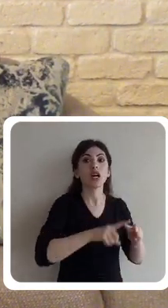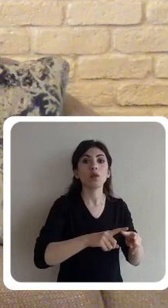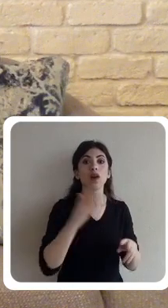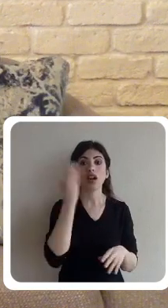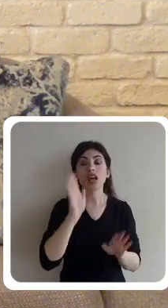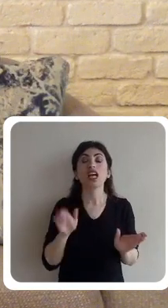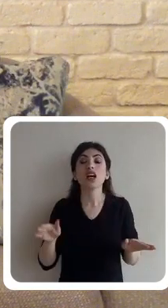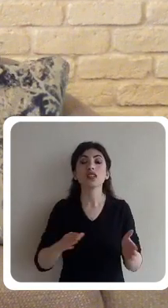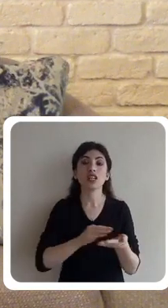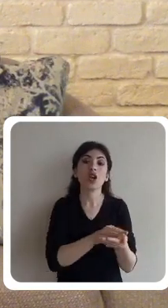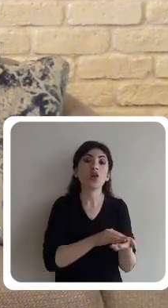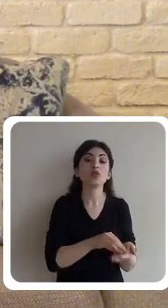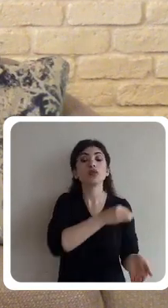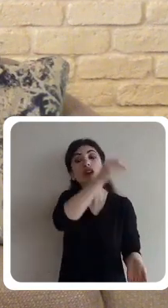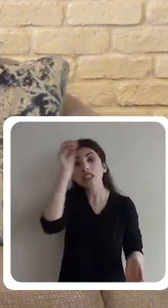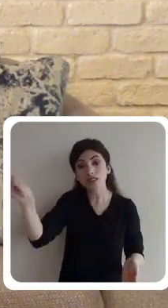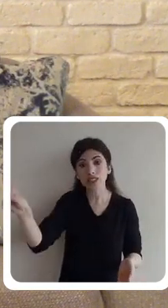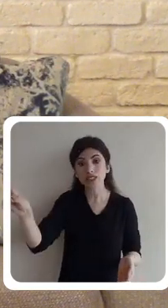ambar kargaya buğday verir.